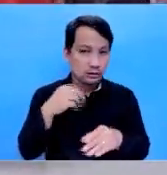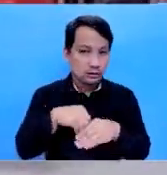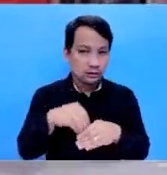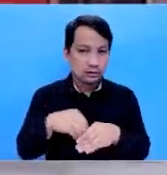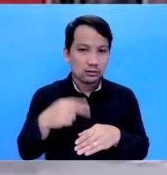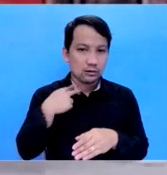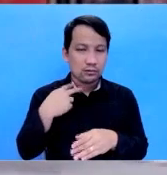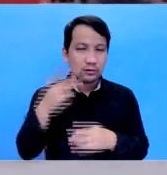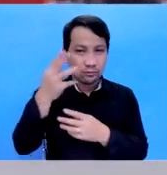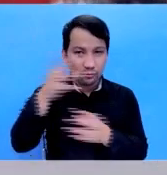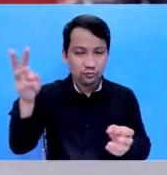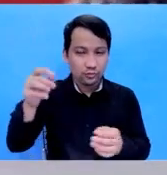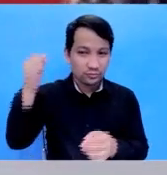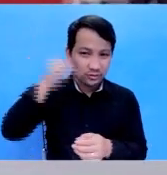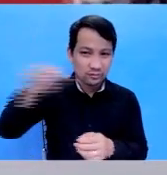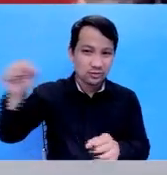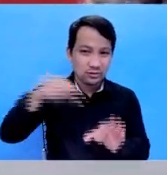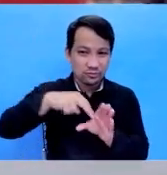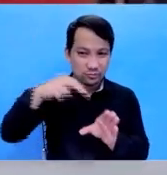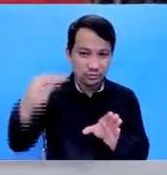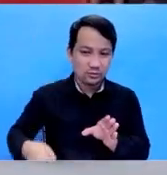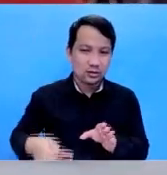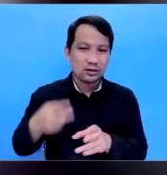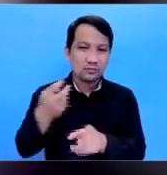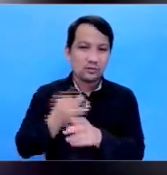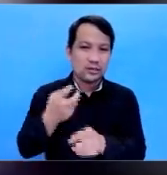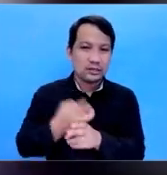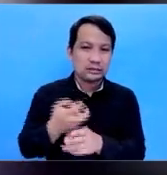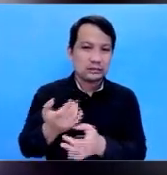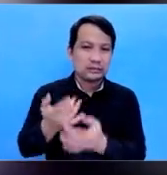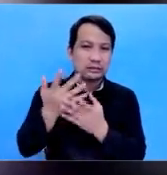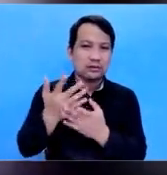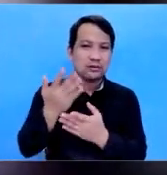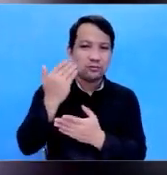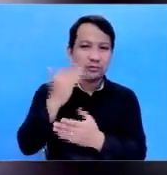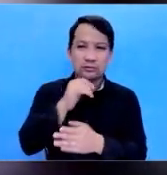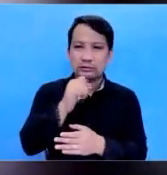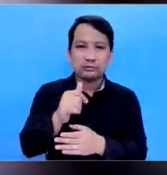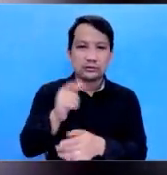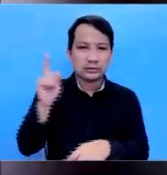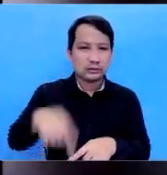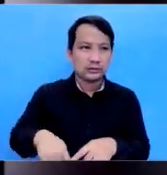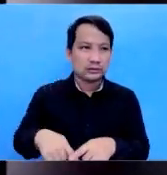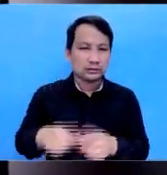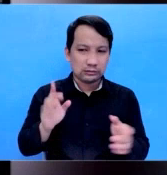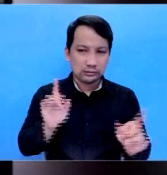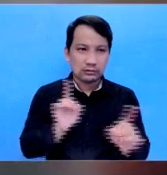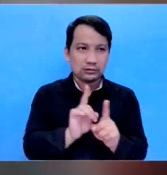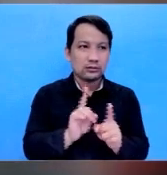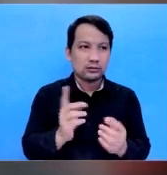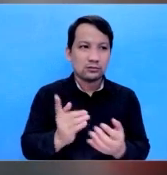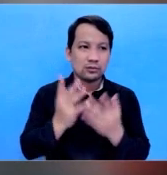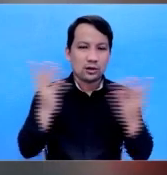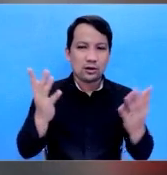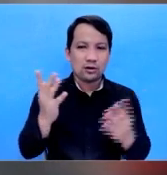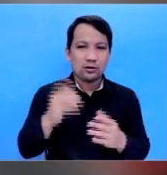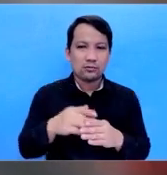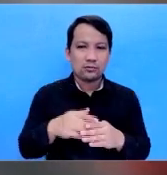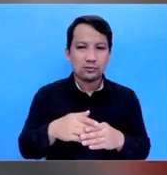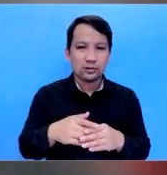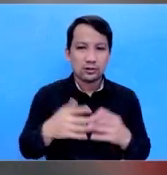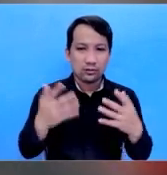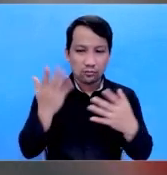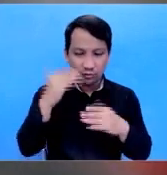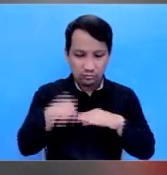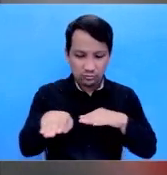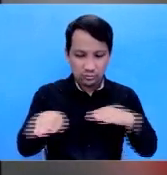sa bintana na siya lumusot. Pahirapan ang pag-apula sa sunog dahil hindi agad nakalapit ang mga bumbero. Nagkandabuhol kasi ang trapiko